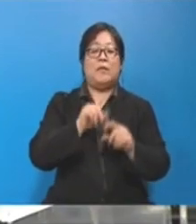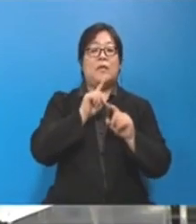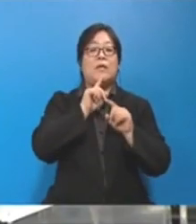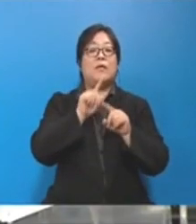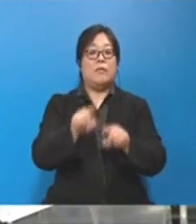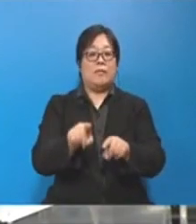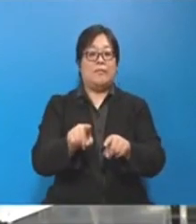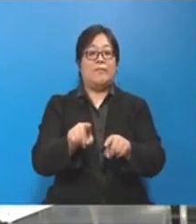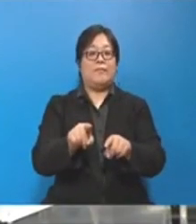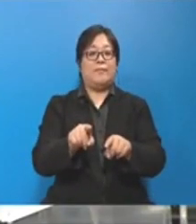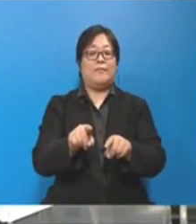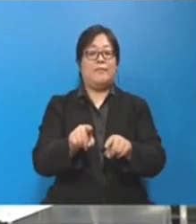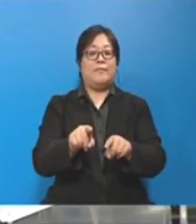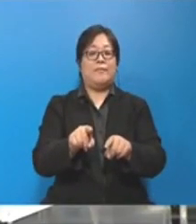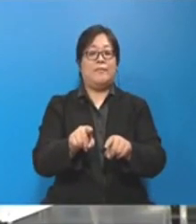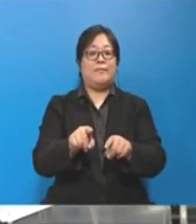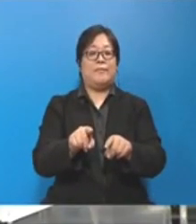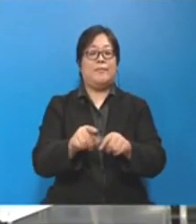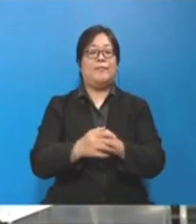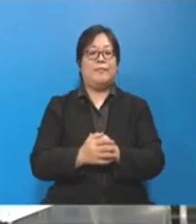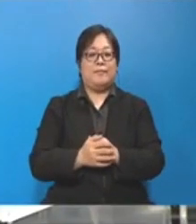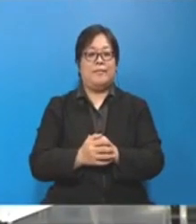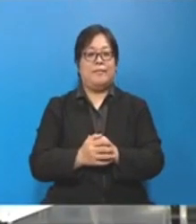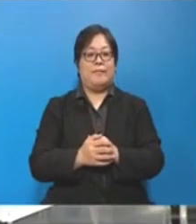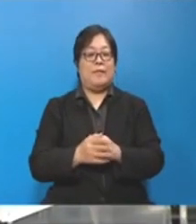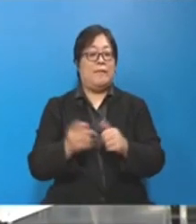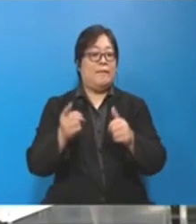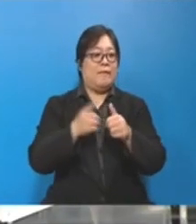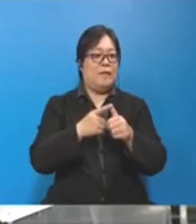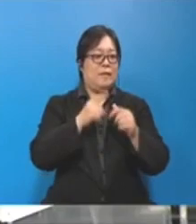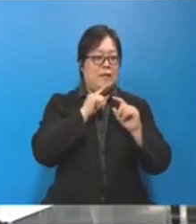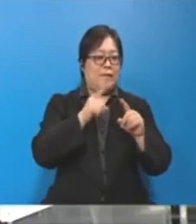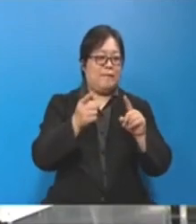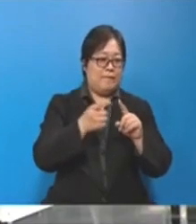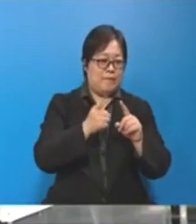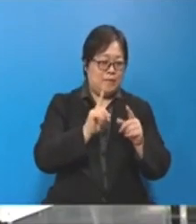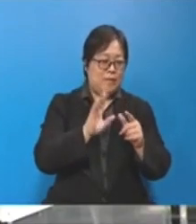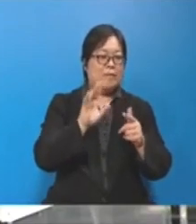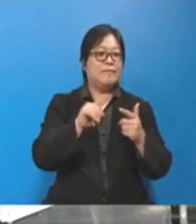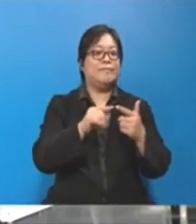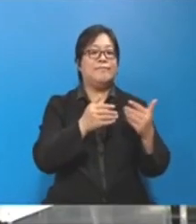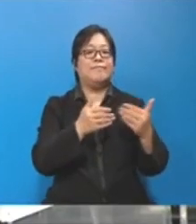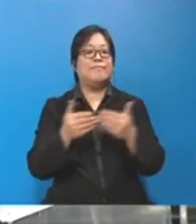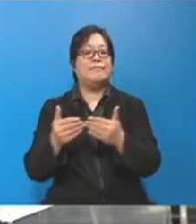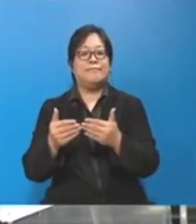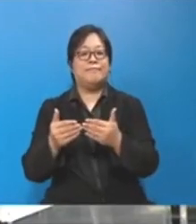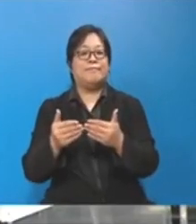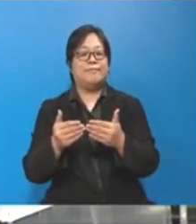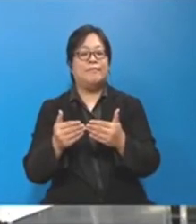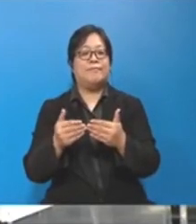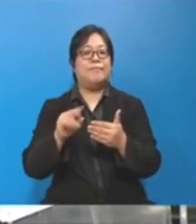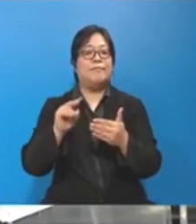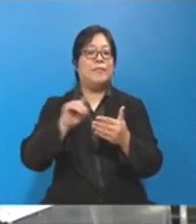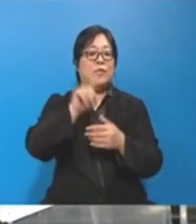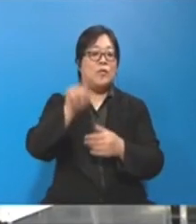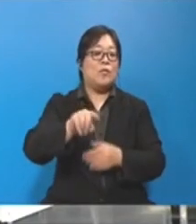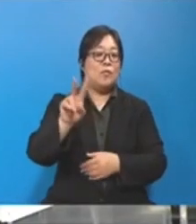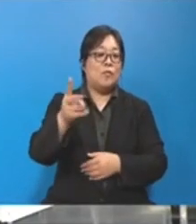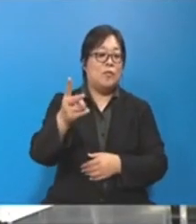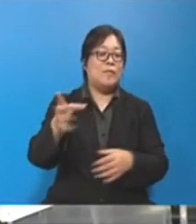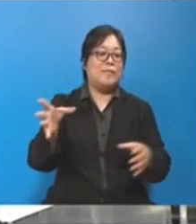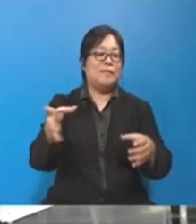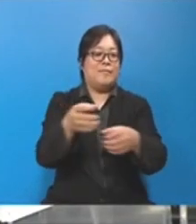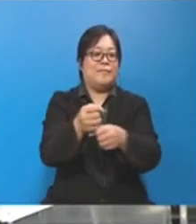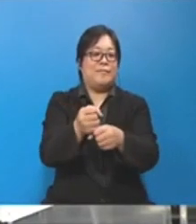ini semalam menyentuh dengan soal yang pertama dan saya akan terus kepada seseorang yang kedua secara